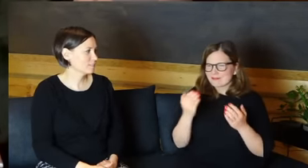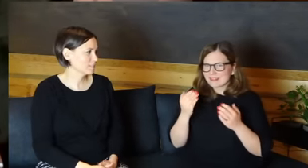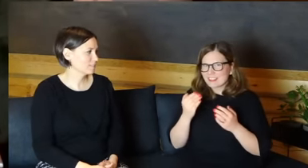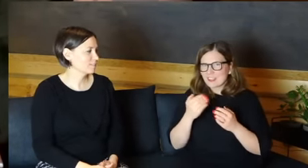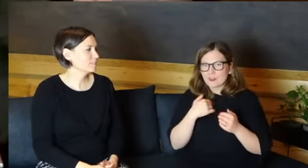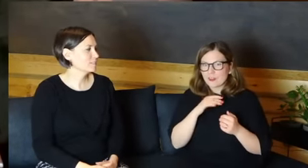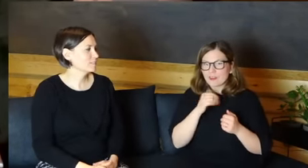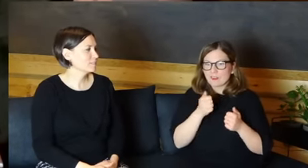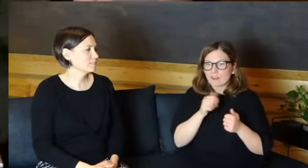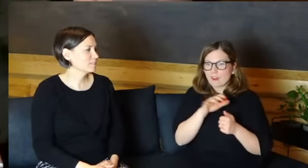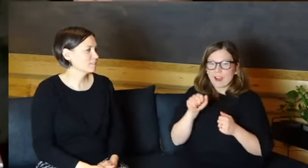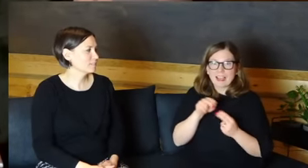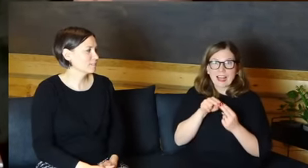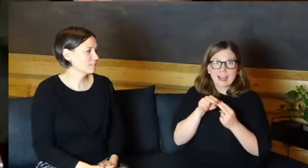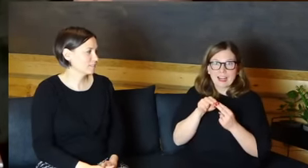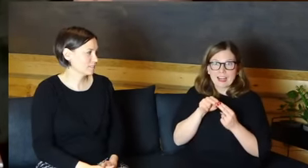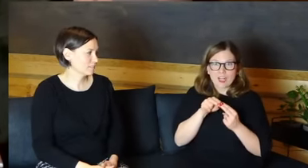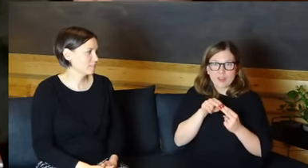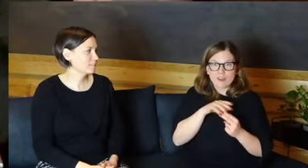en tiedä saako se